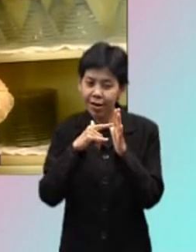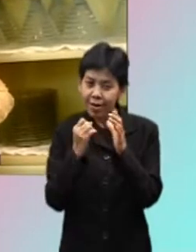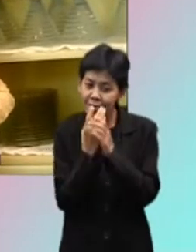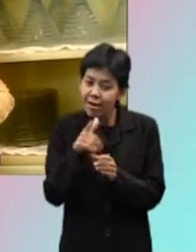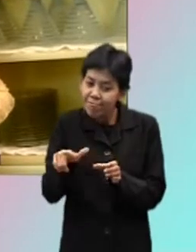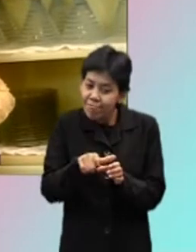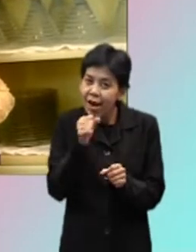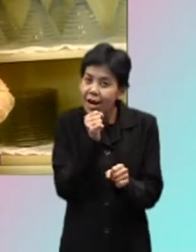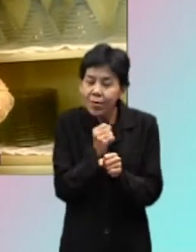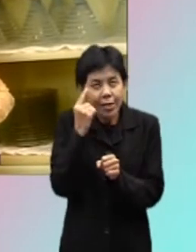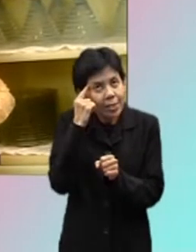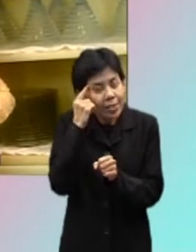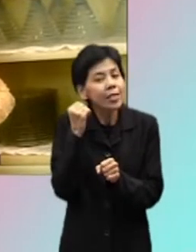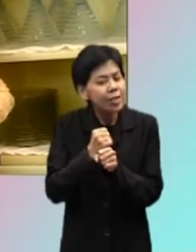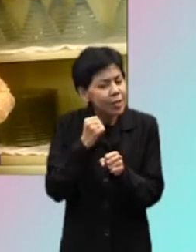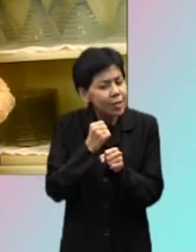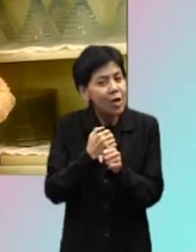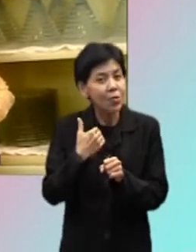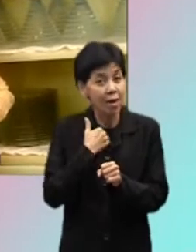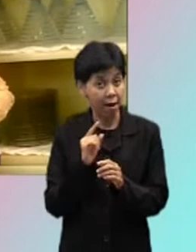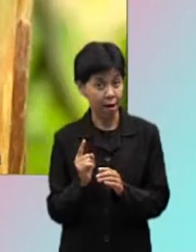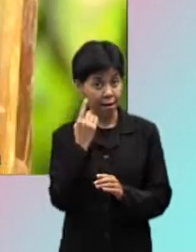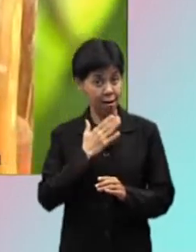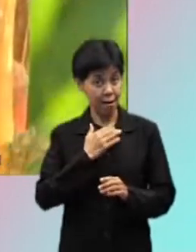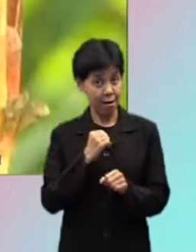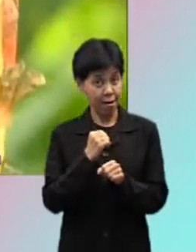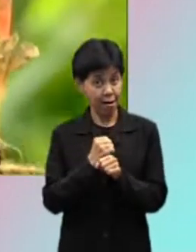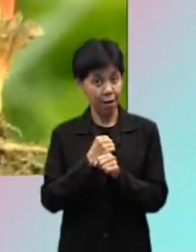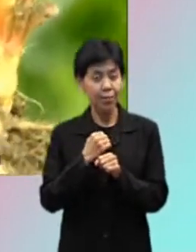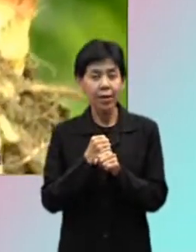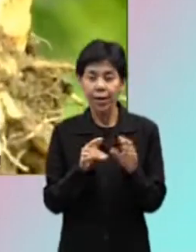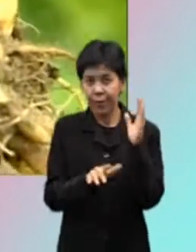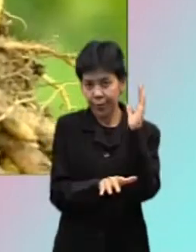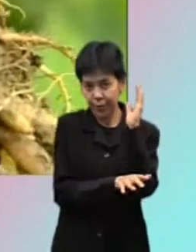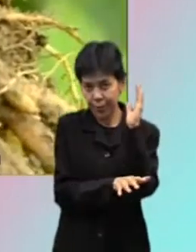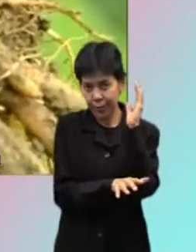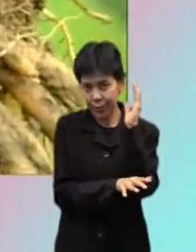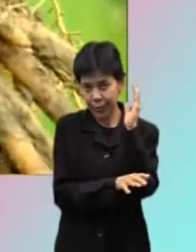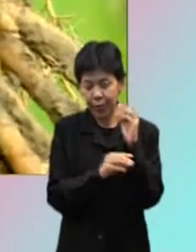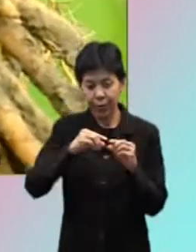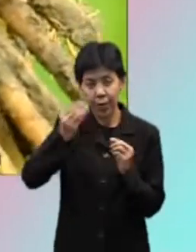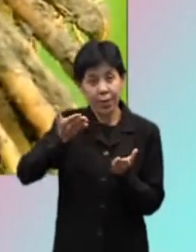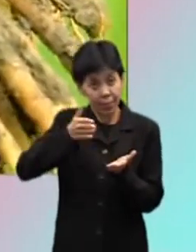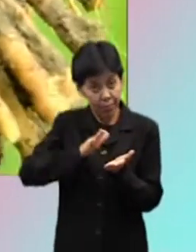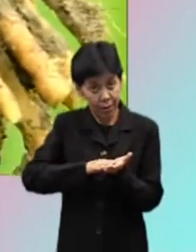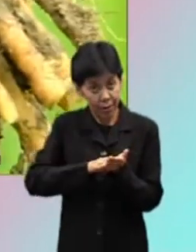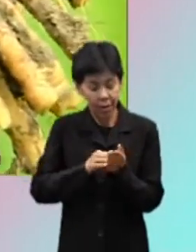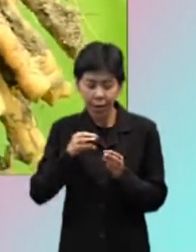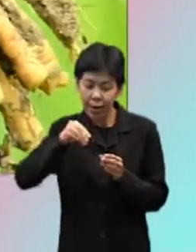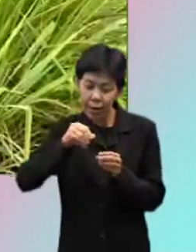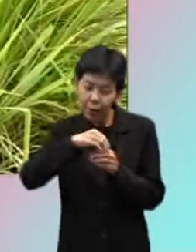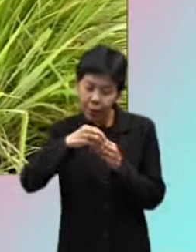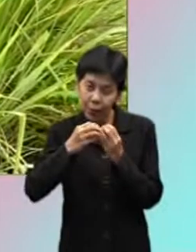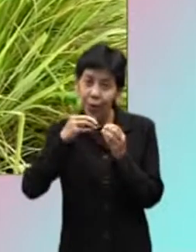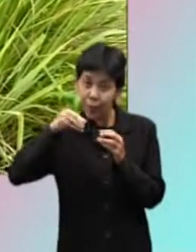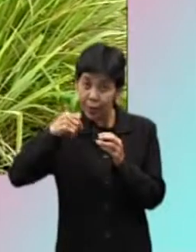งนี้ขึ้นมาก็เลยลองคิดทำไอศกรีมเริ่มแรกก็คือกระชายตะไคร้มะกรูดนะคะเมื่อ